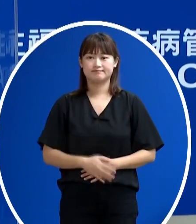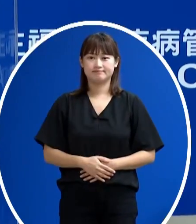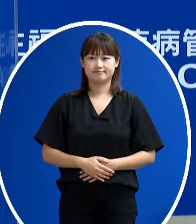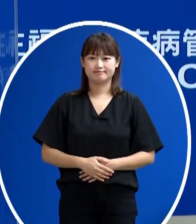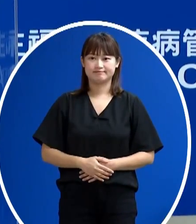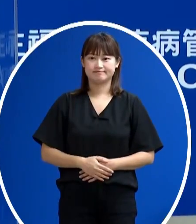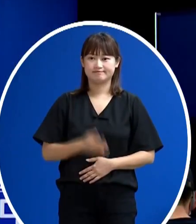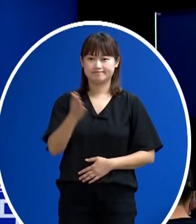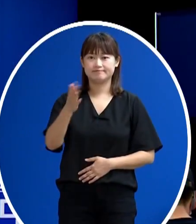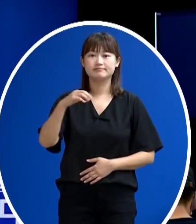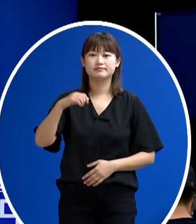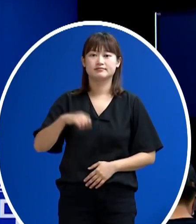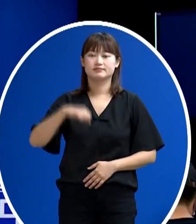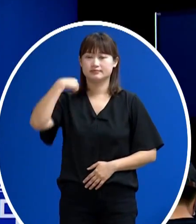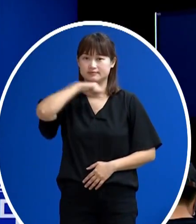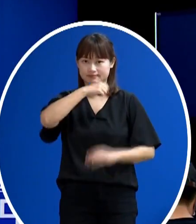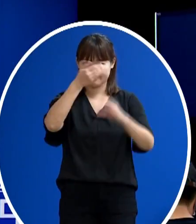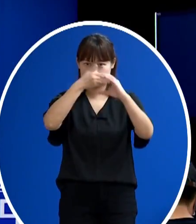好，台视。